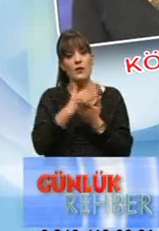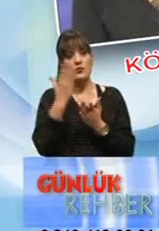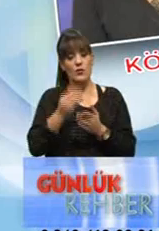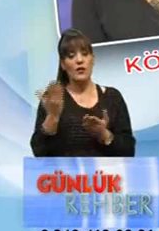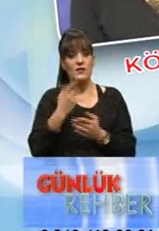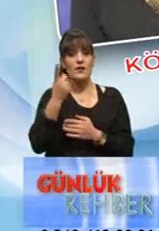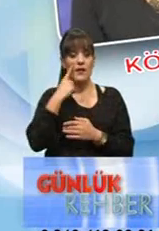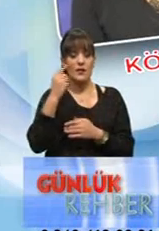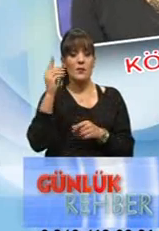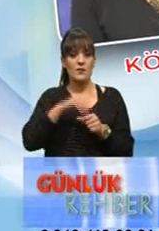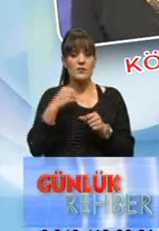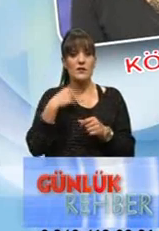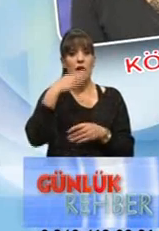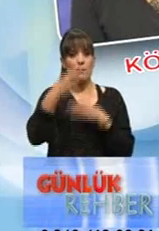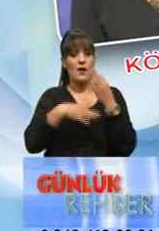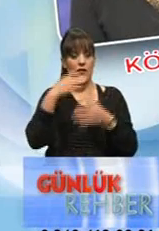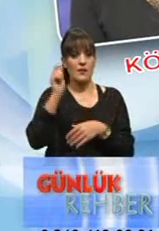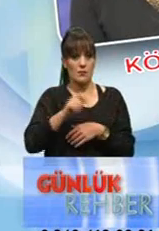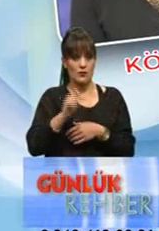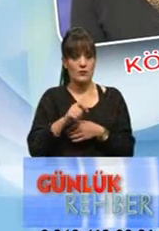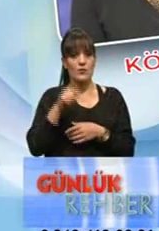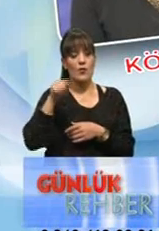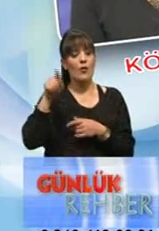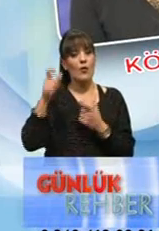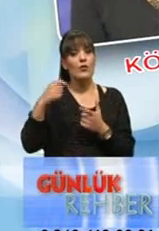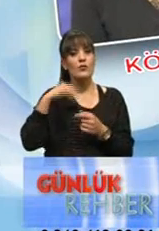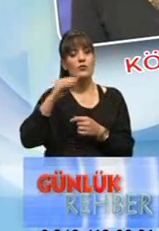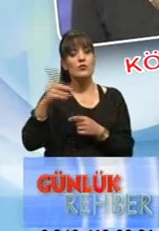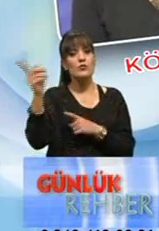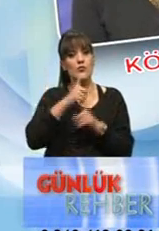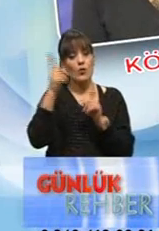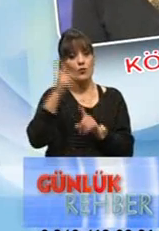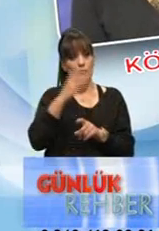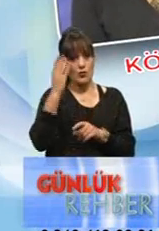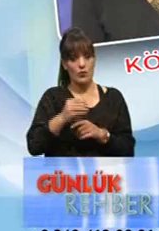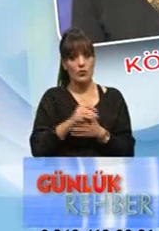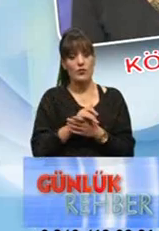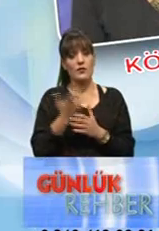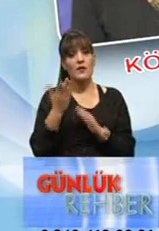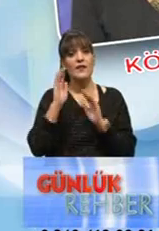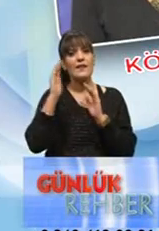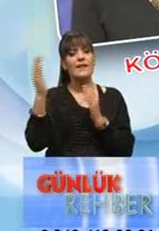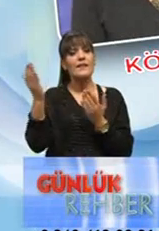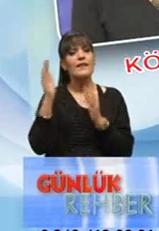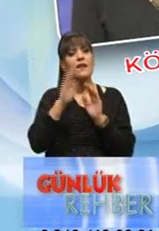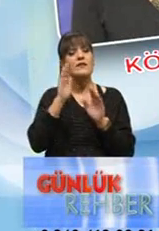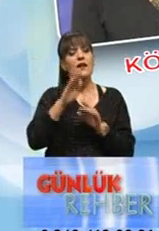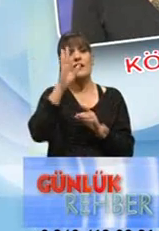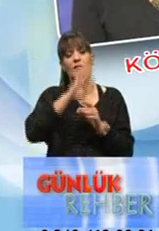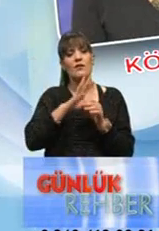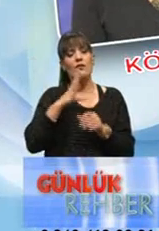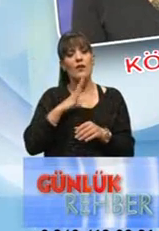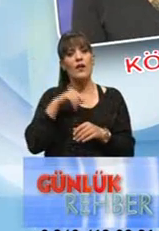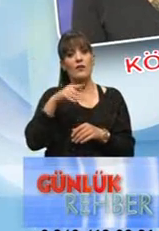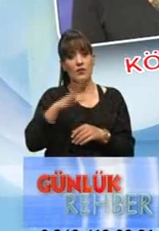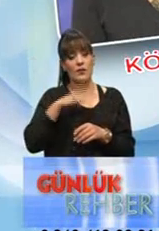aslında göstermek adına da biz haberler yapıyoruz. Hı hı. Orada çocuklarımızın sorduğu sorular oluyor. Hı hı. Hı, destekçileriniz kimlerdir? Var mıdır sizi böyle,